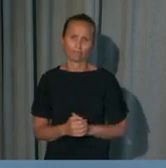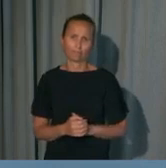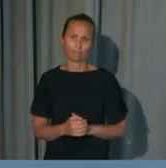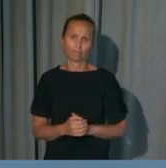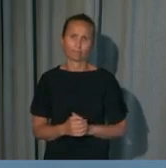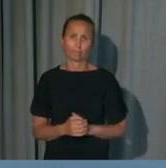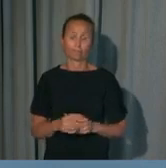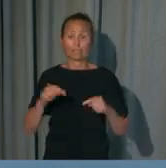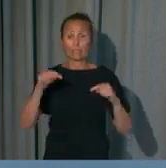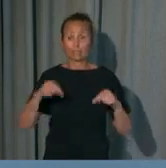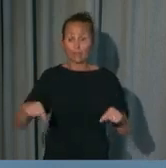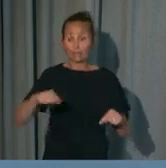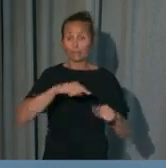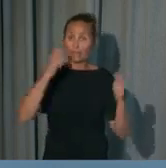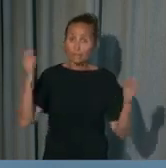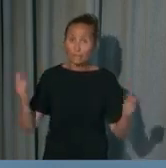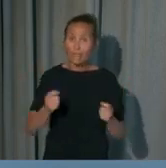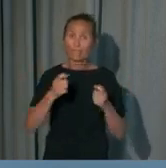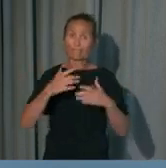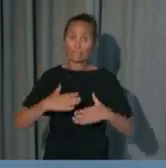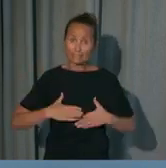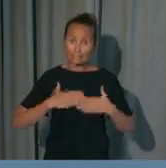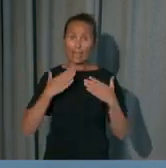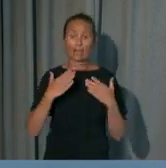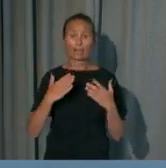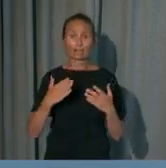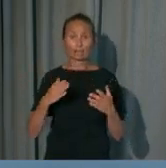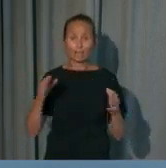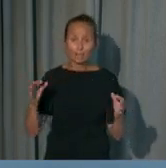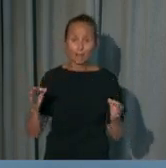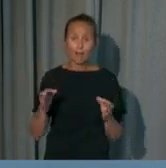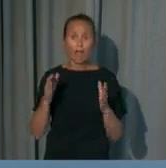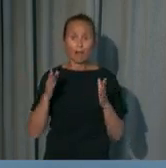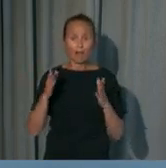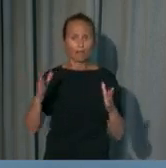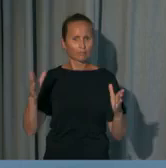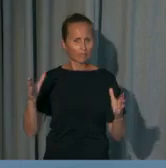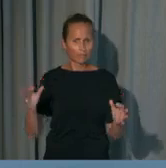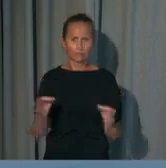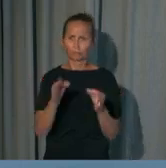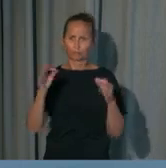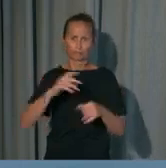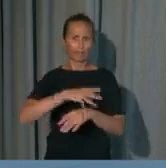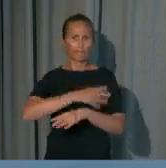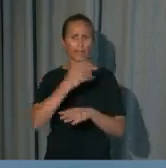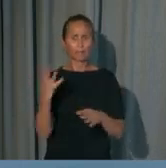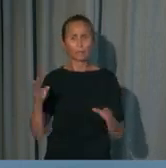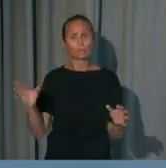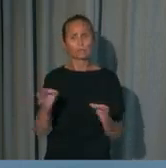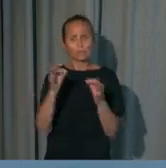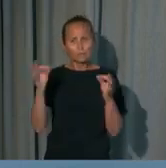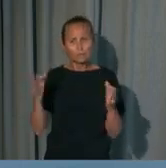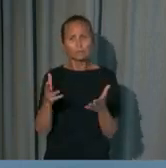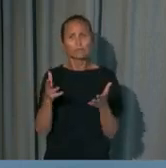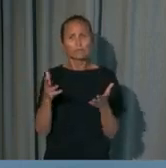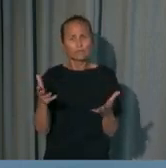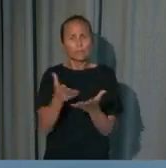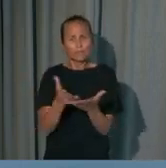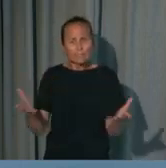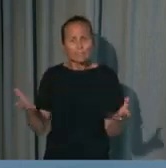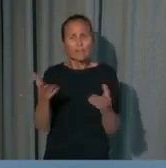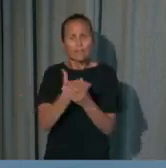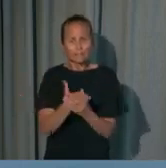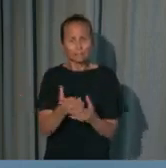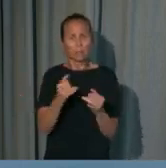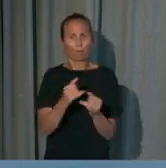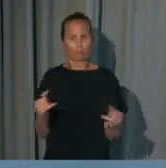Denne dagen skulle vi feire kjærligheten. Vi skulle farge gatene med regnbuens farger. Vi skulle vise frem vårt fellesskap og